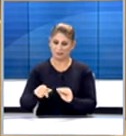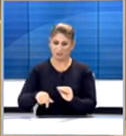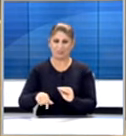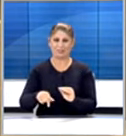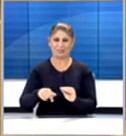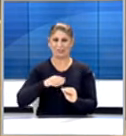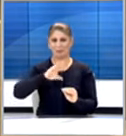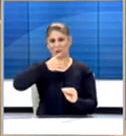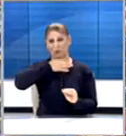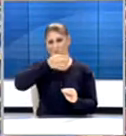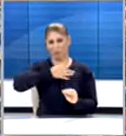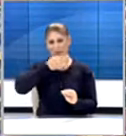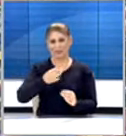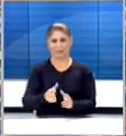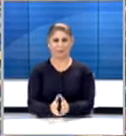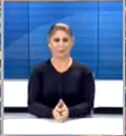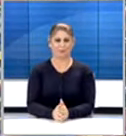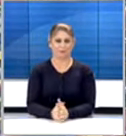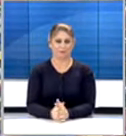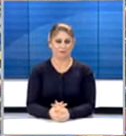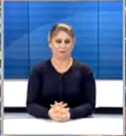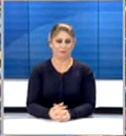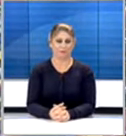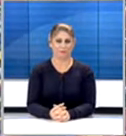μου πρωτομιλία.